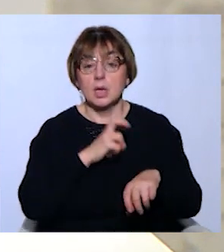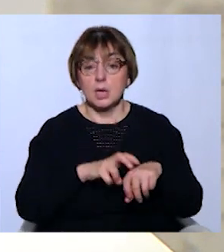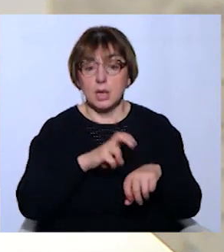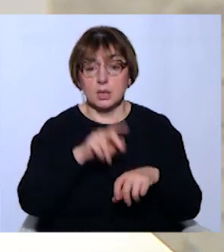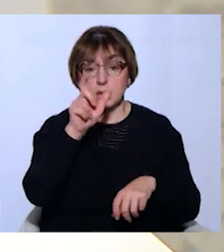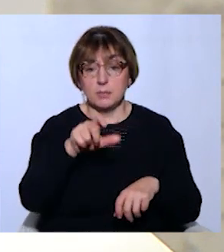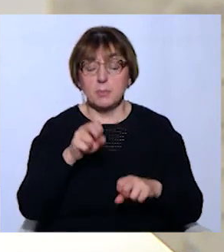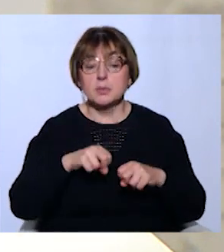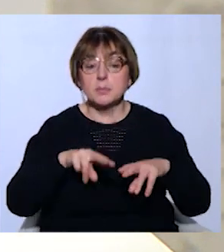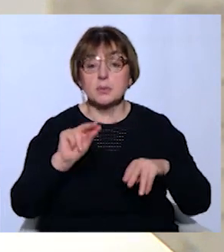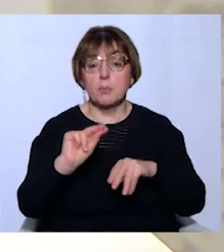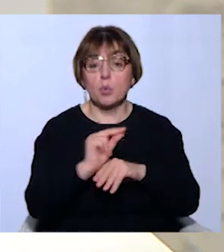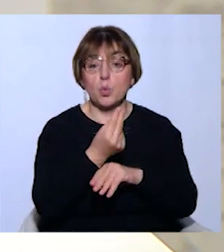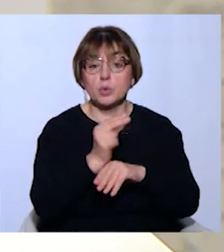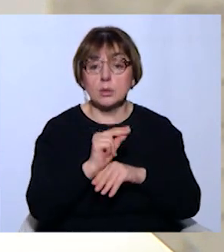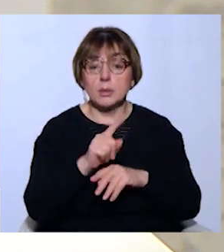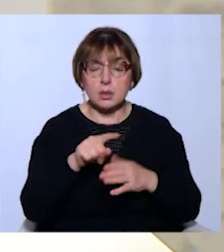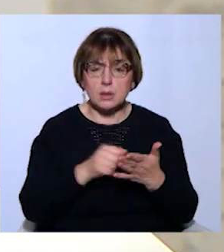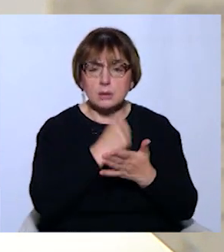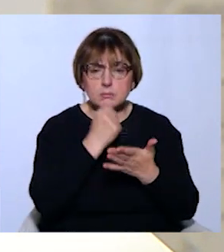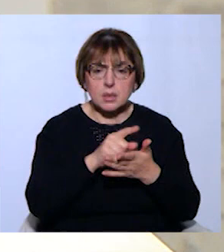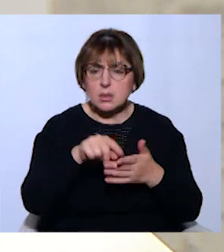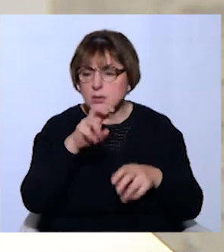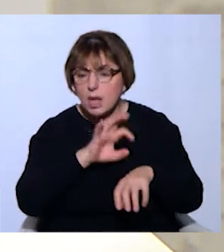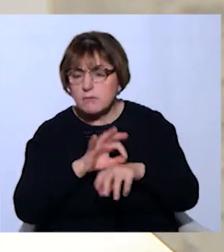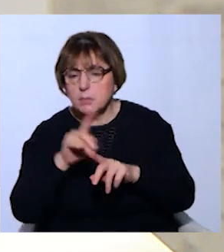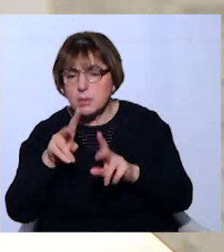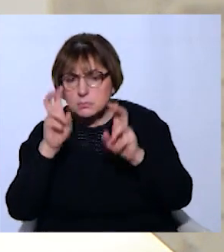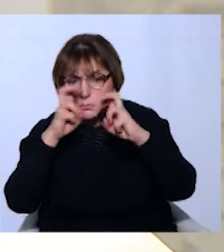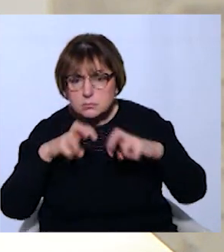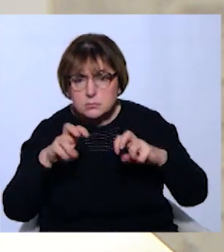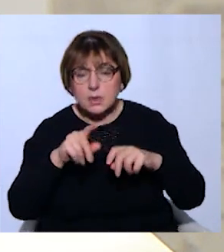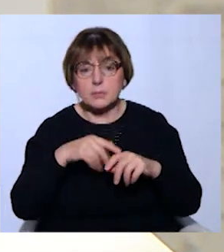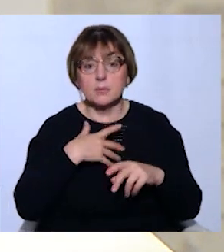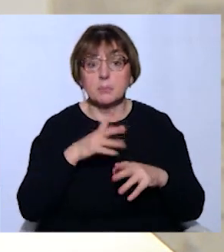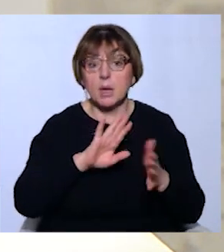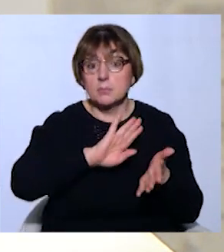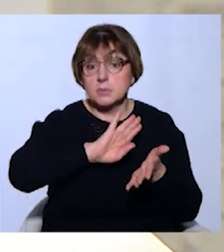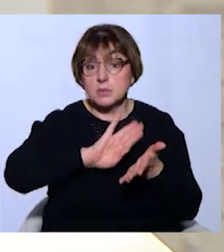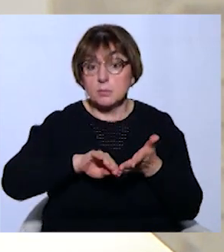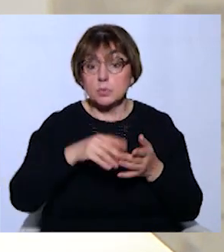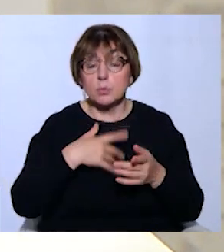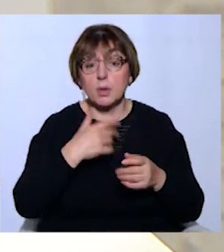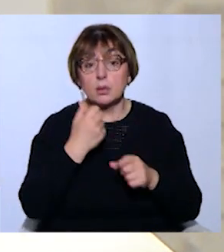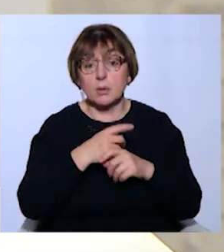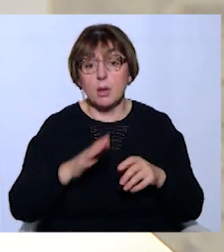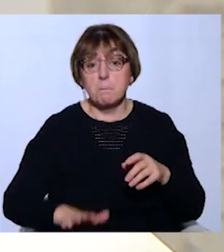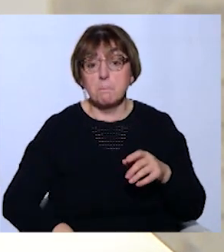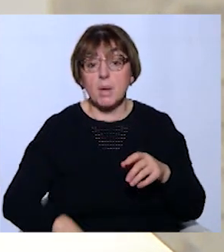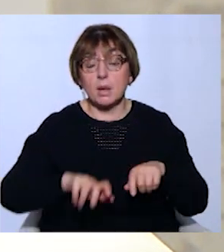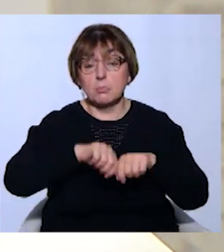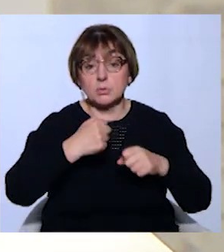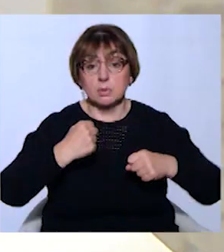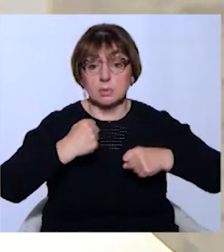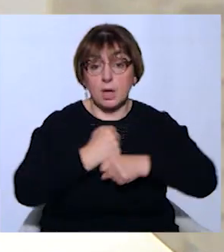მედიცინაში, მკურნალობისათვის ან დიაგნოსტიკისათვის მაგალითად, ხო? აი წარმოუდგენელია ხა ადამიანმა თუ გაიტეხა ფეხი,